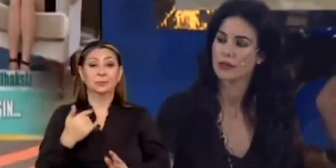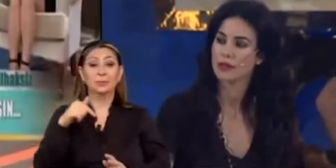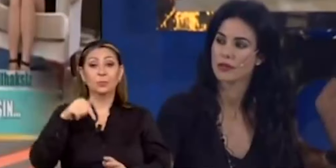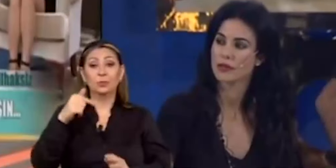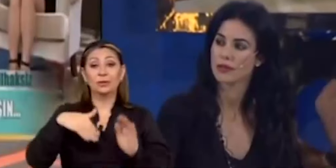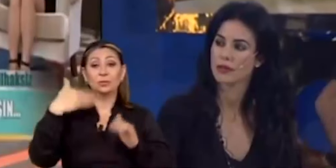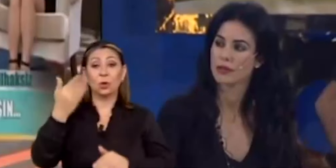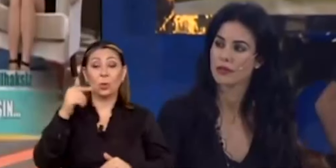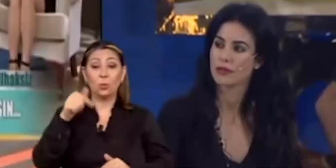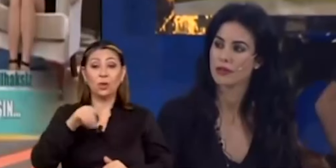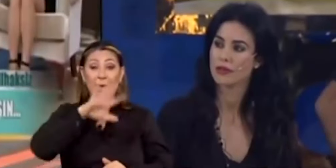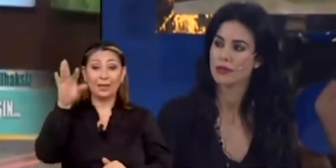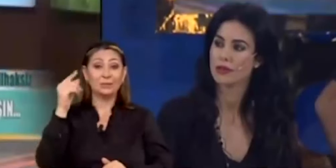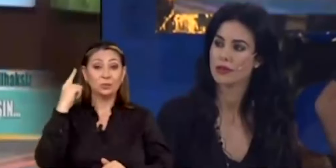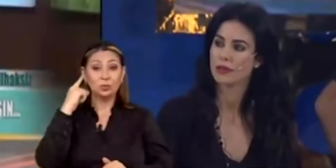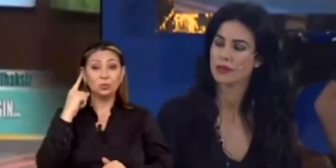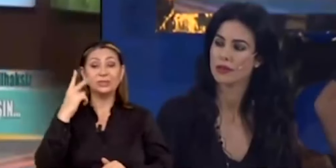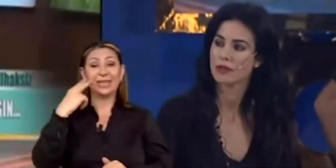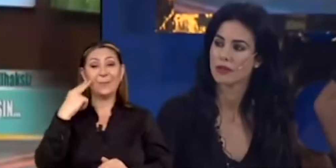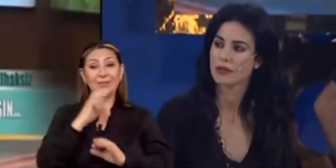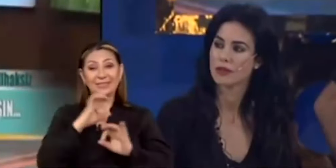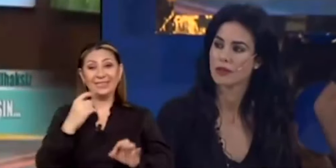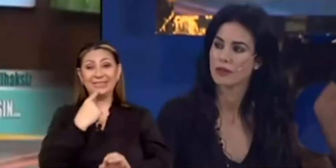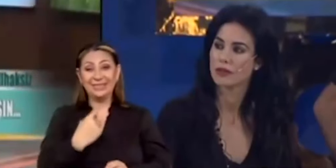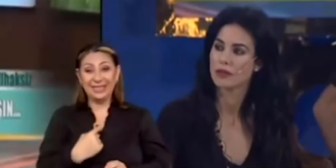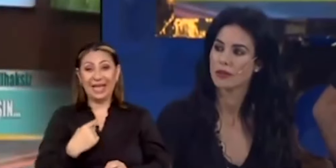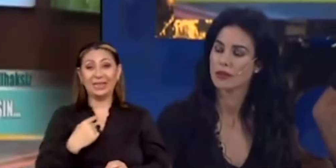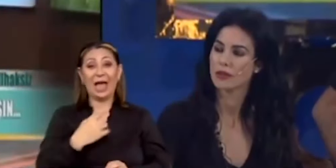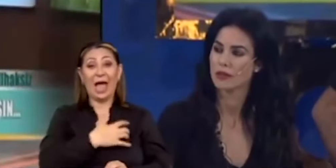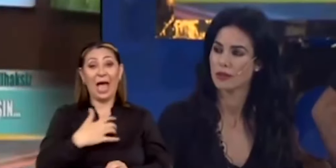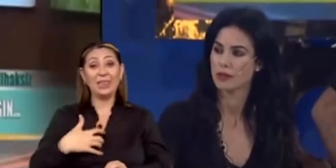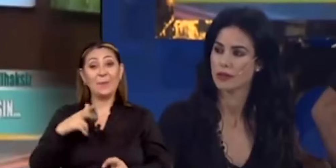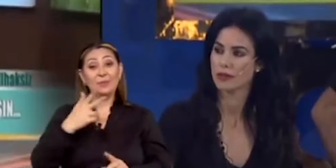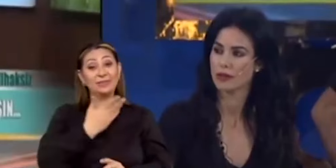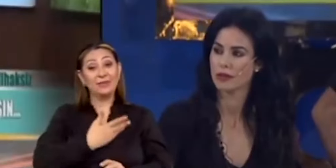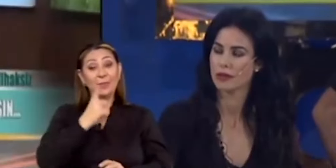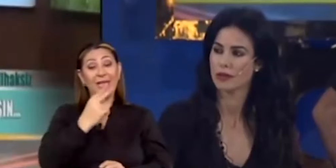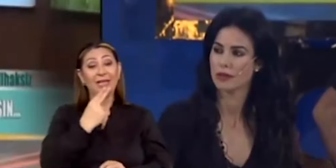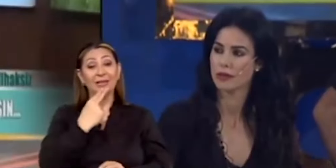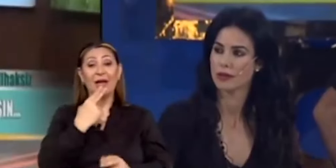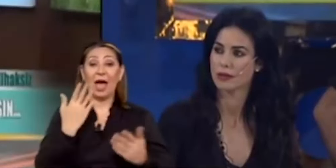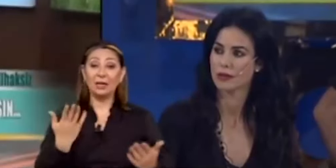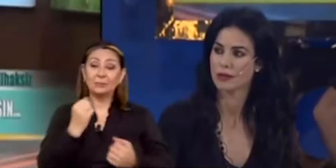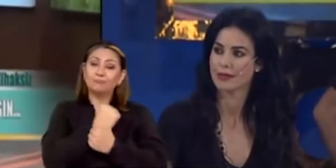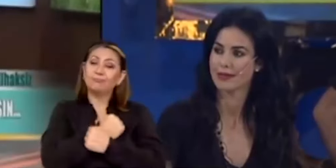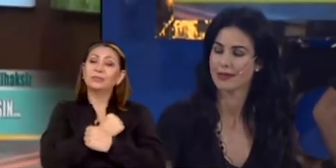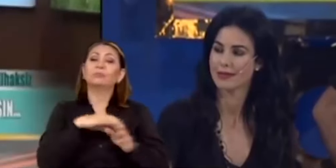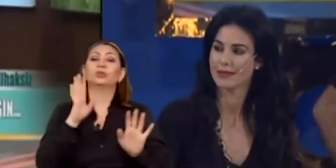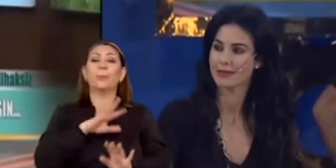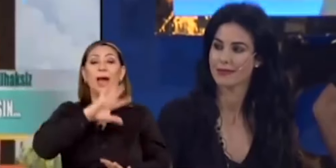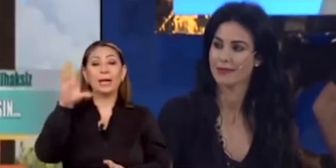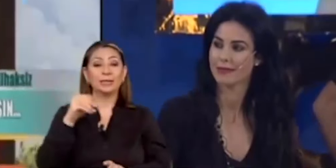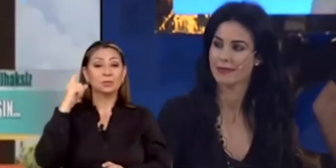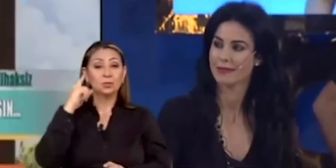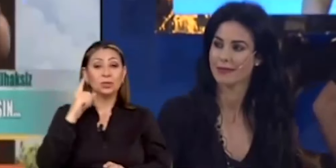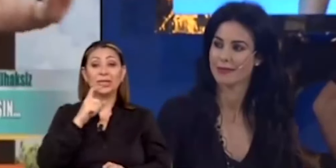sonra yalnız buradan duysun herkes. Terbiyesiz diyen... annem gibi sevdiğim bir kadını artık bağrıma basamayacağım. Herkes